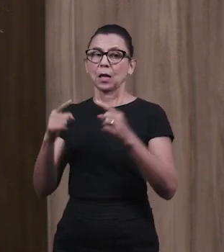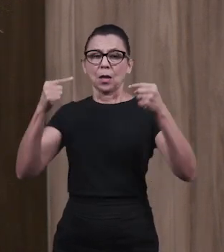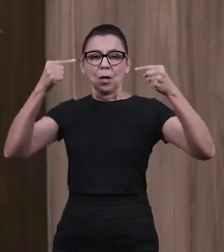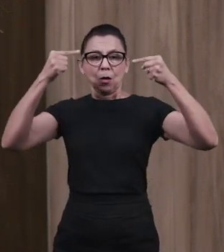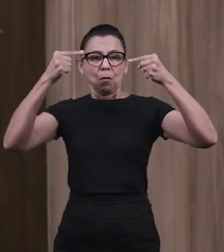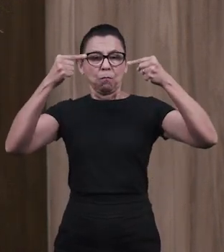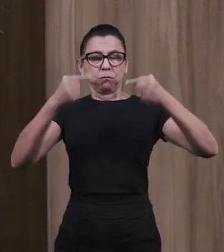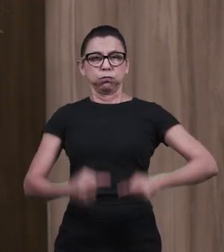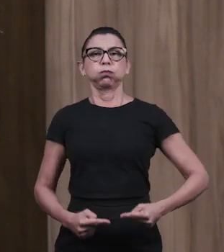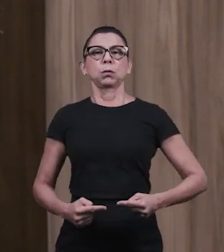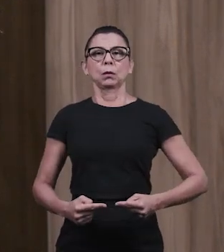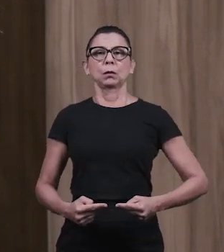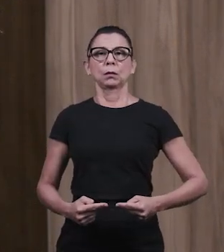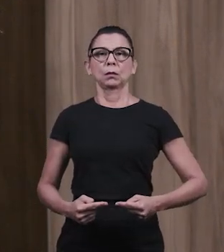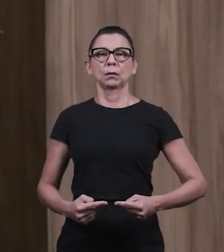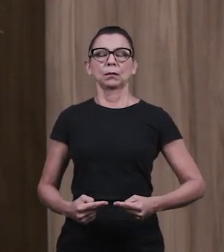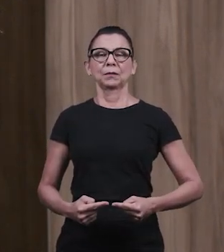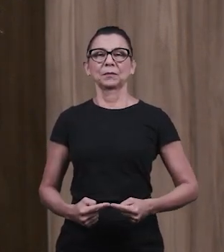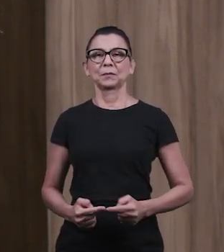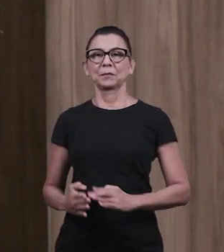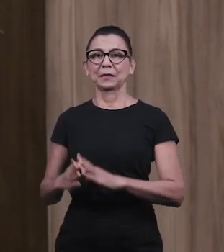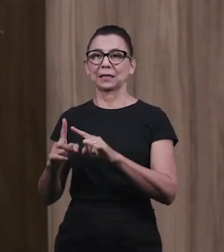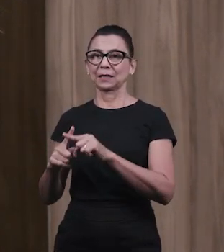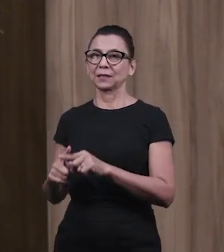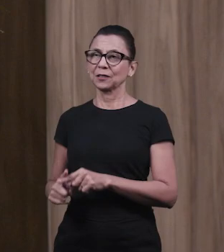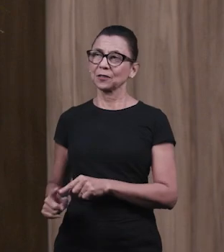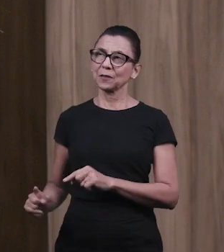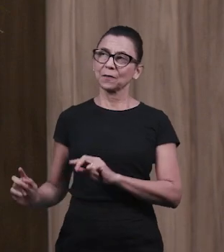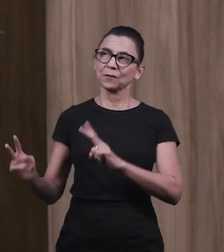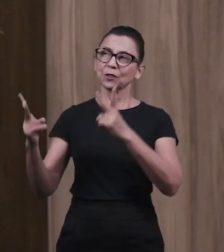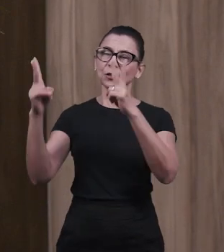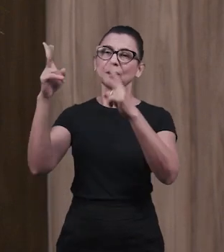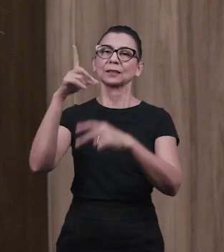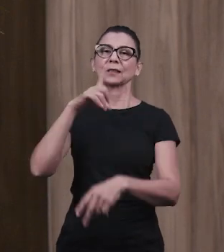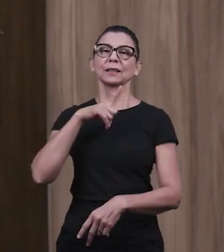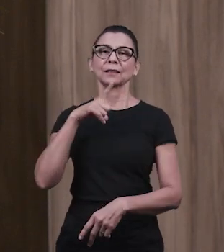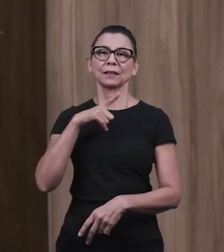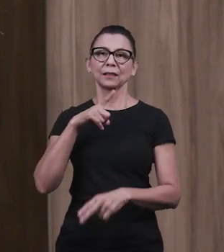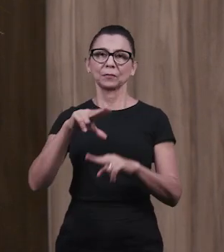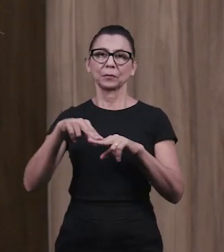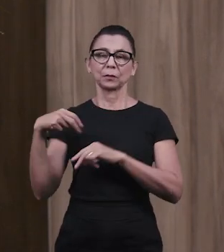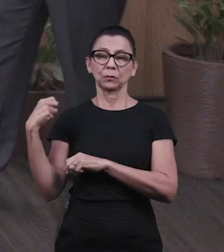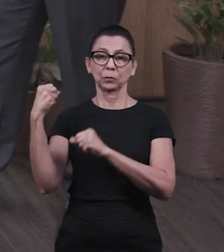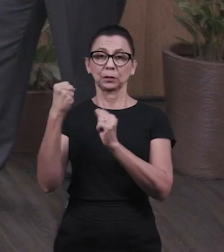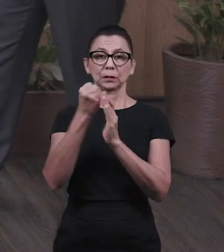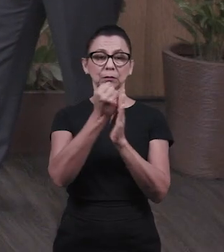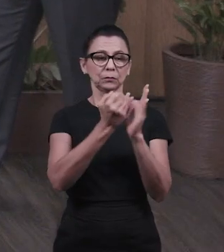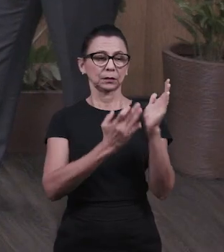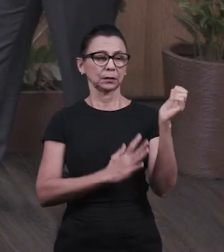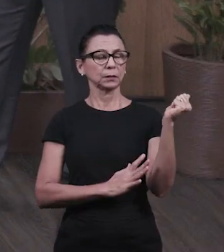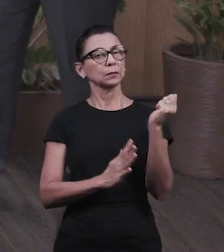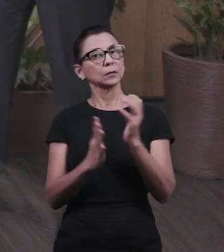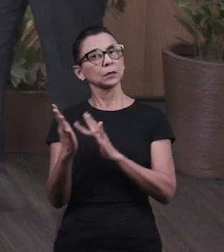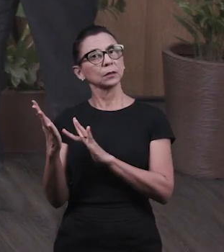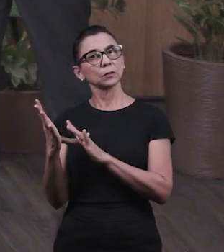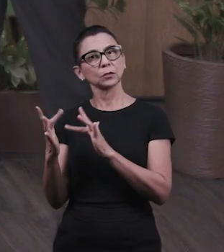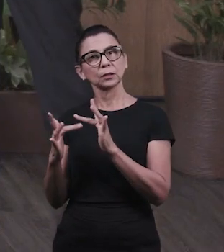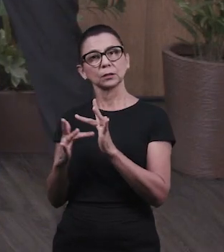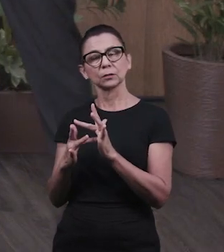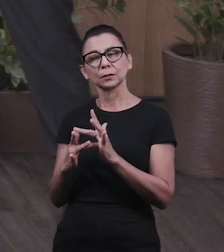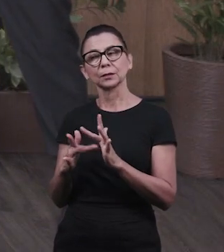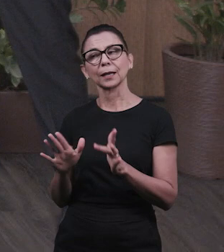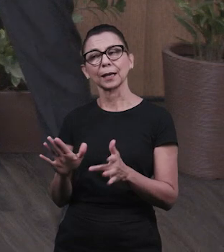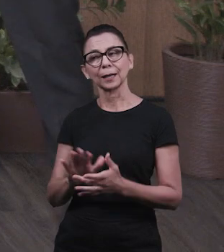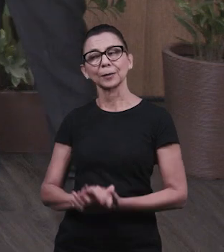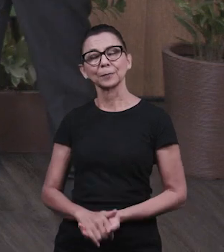великое противостояние, но церковь, она побеждает кровью Иисуса Христа. Но, пастор Сержу,